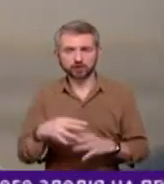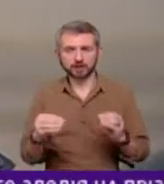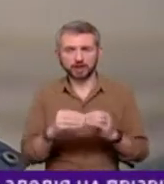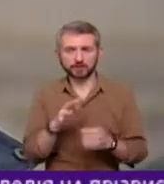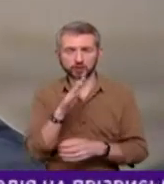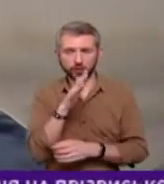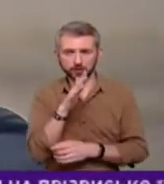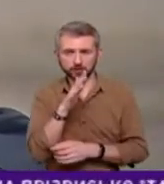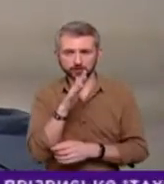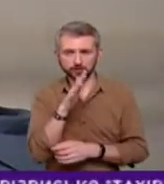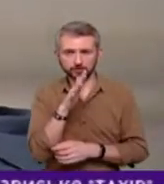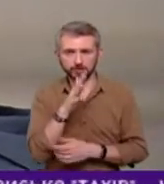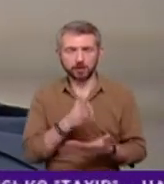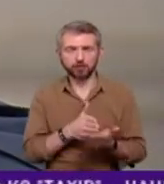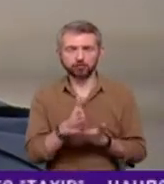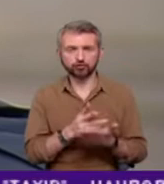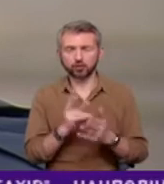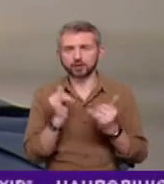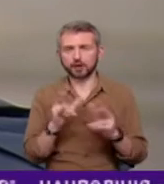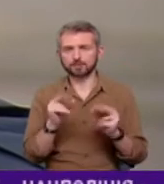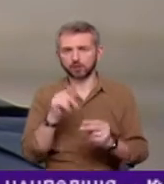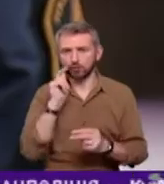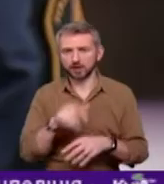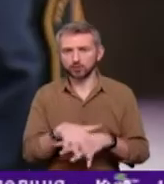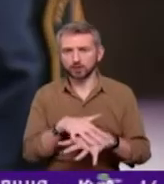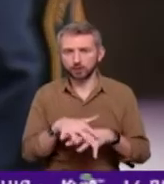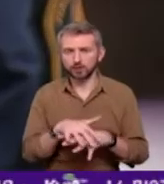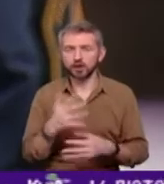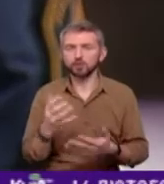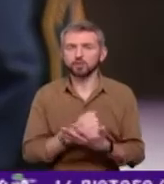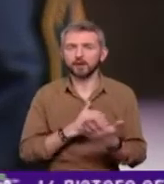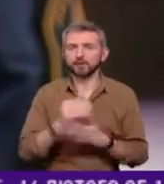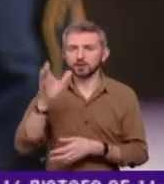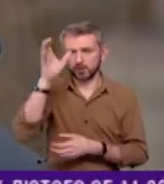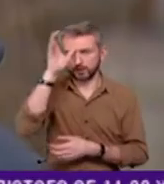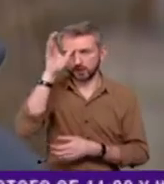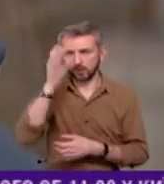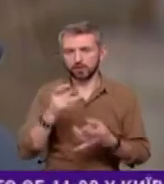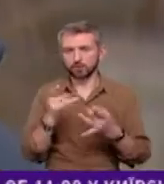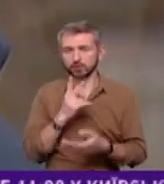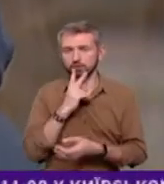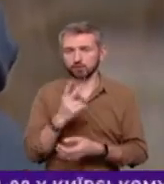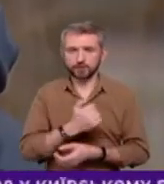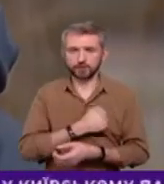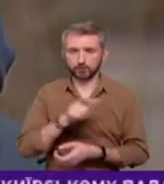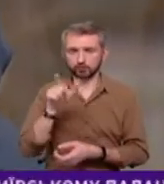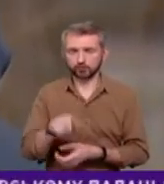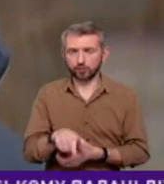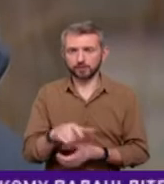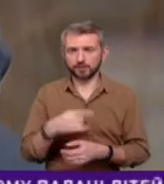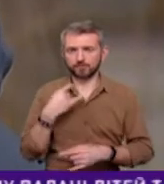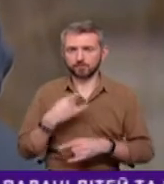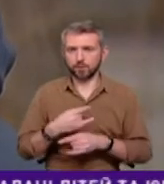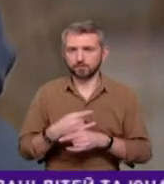років служу на благо українського народу. Здобувала вищу освіту, просто побачила військовослужбовця